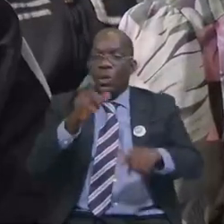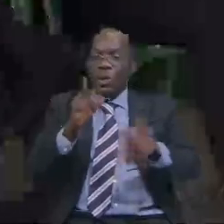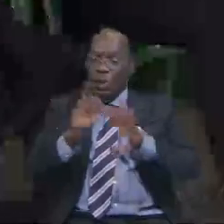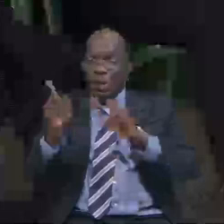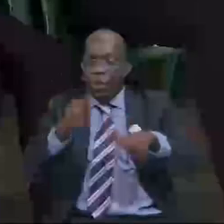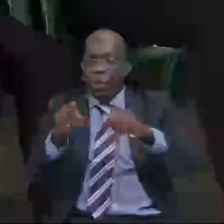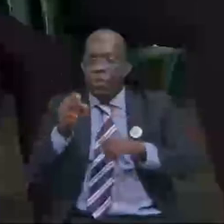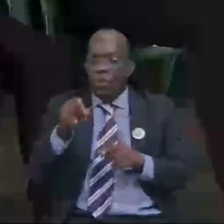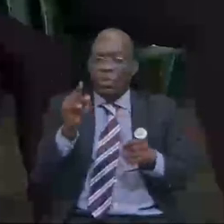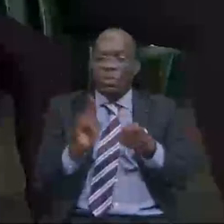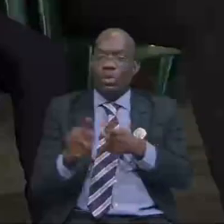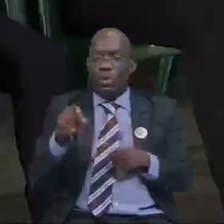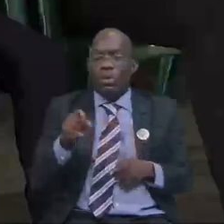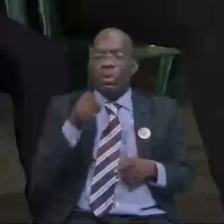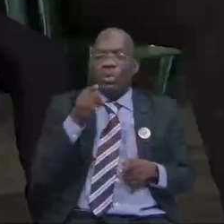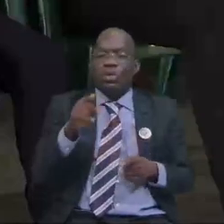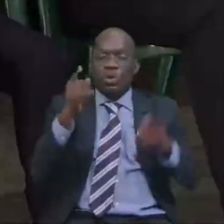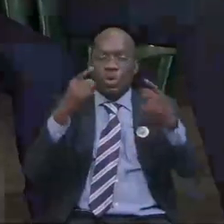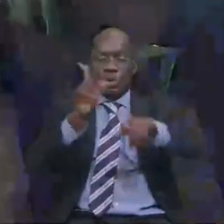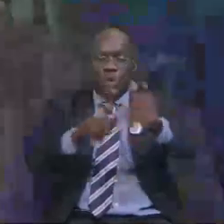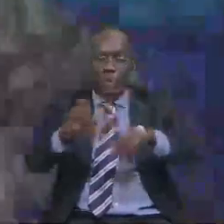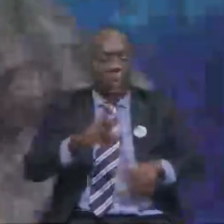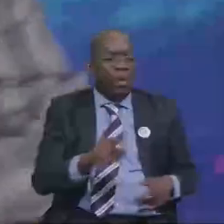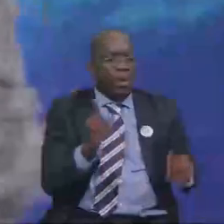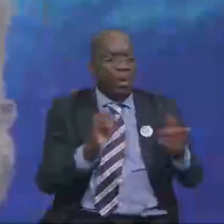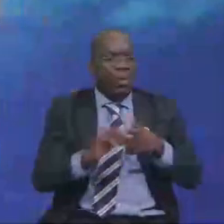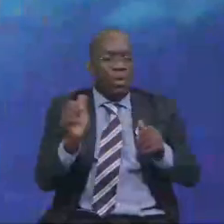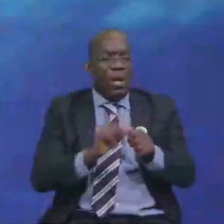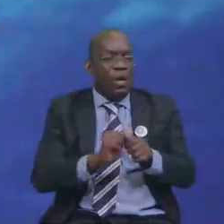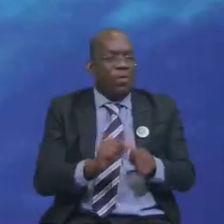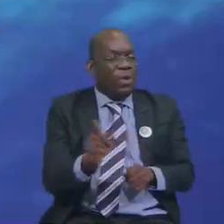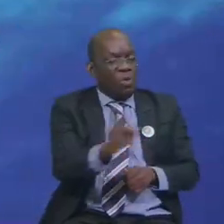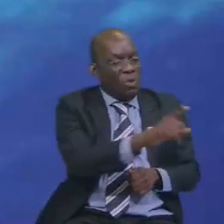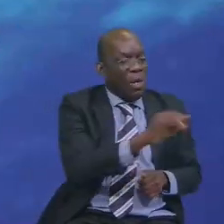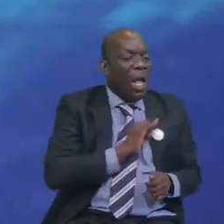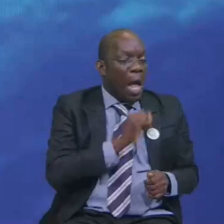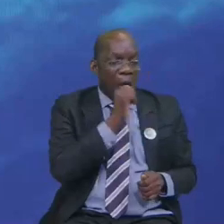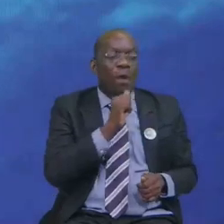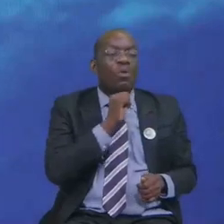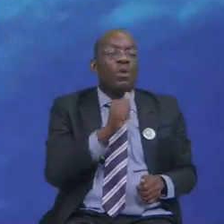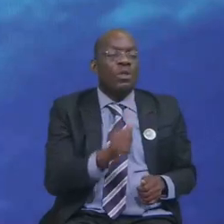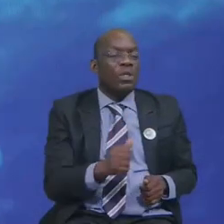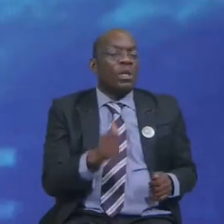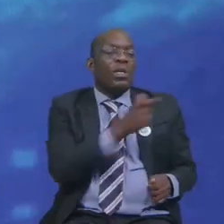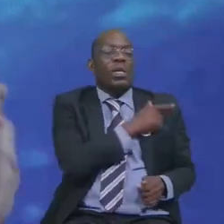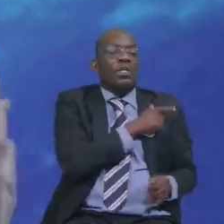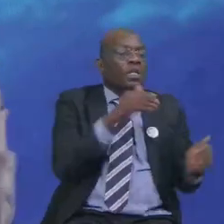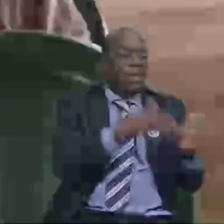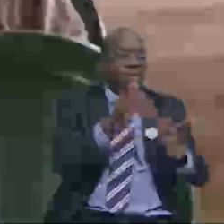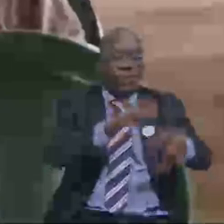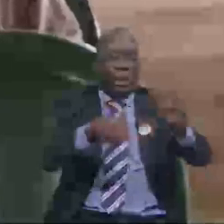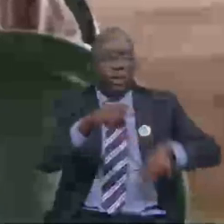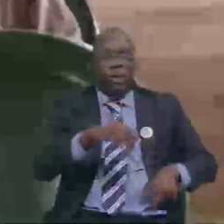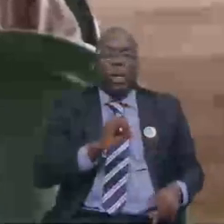tu annonces à tous ceux qui veulent entendre que tu n'es plus promeneur que Dieu te